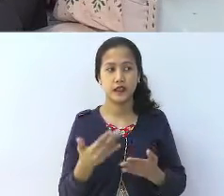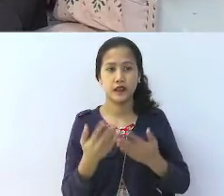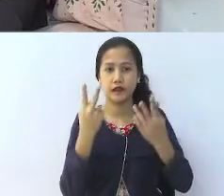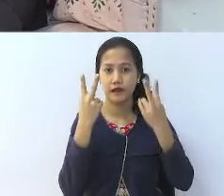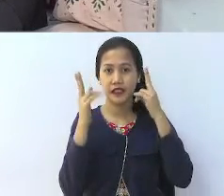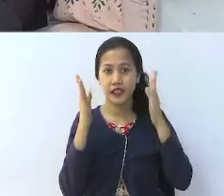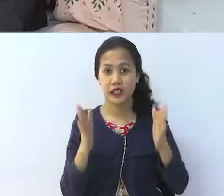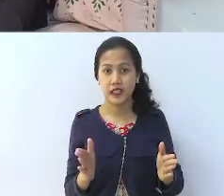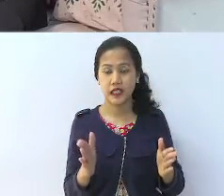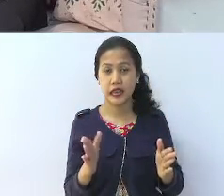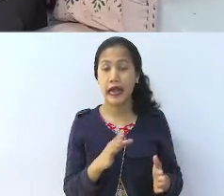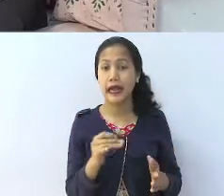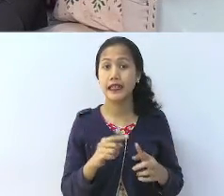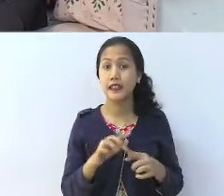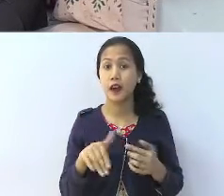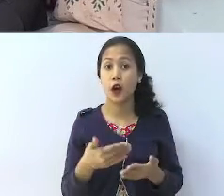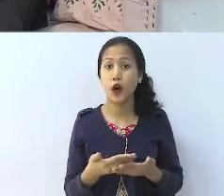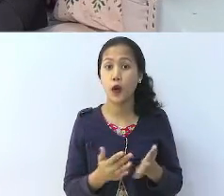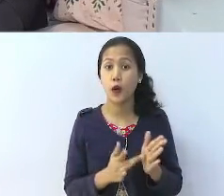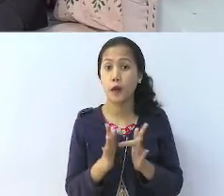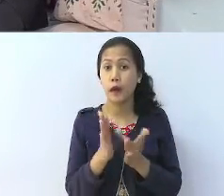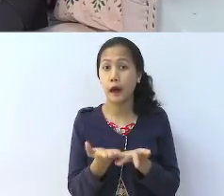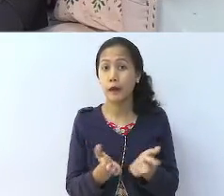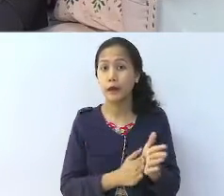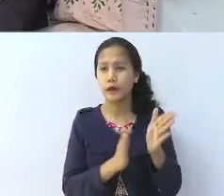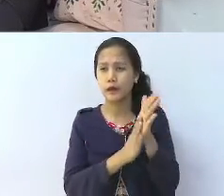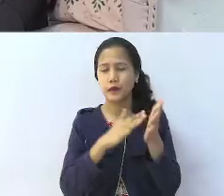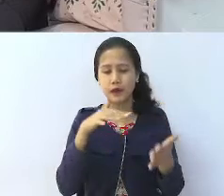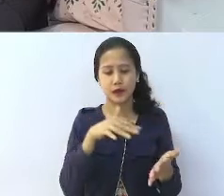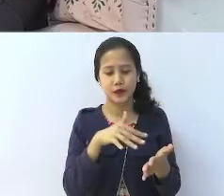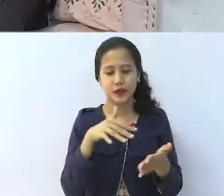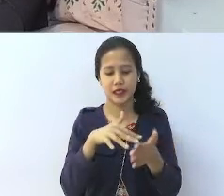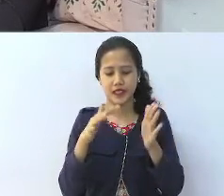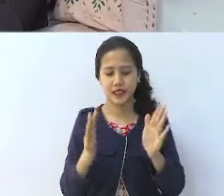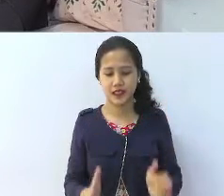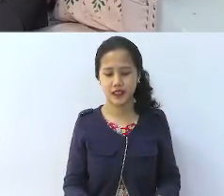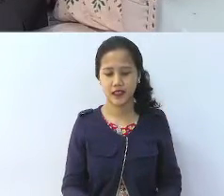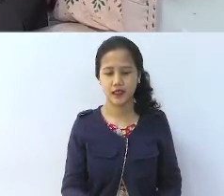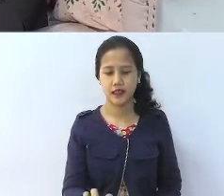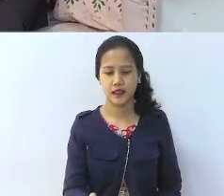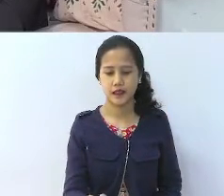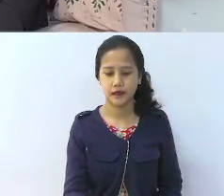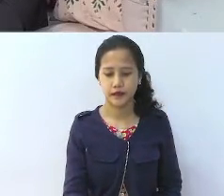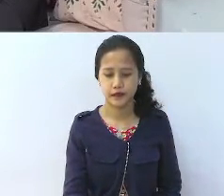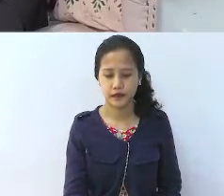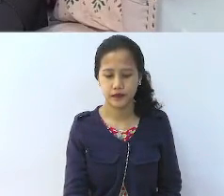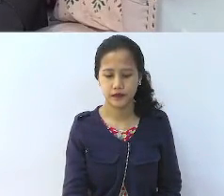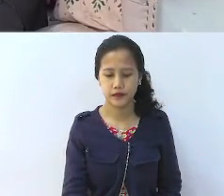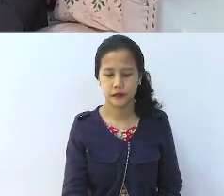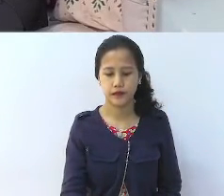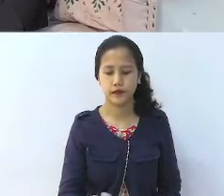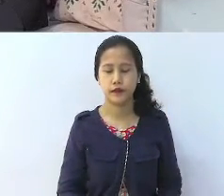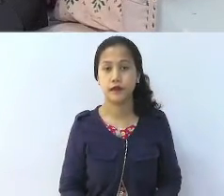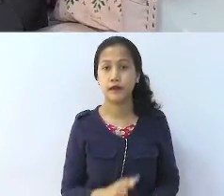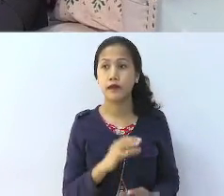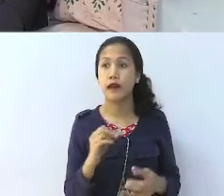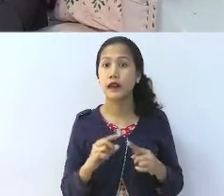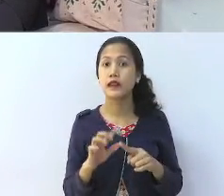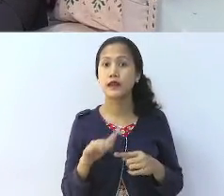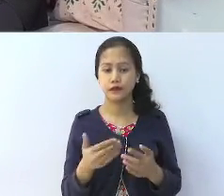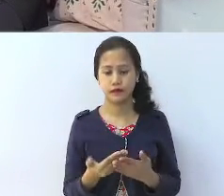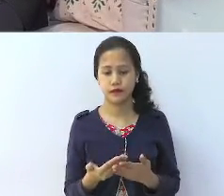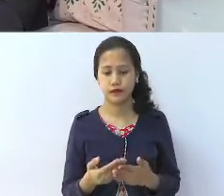sa ating midweek service. Yes, totoo yan. Midweek service. Ay, tayo po yung mag-involve sa mga areas po natin. Tapos lahat